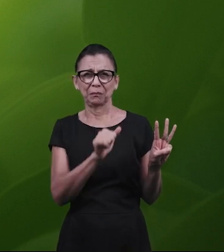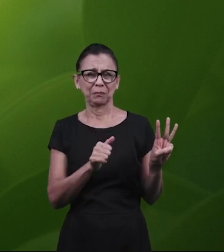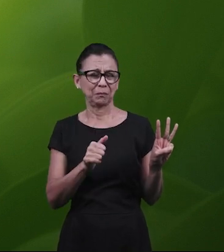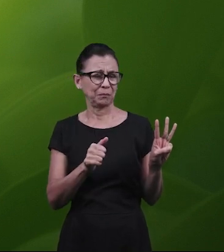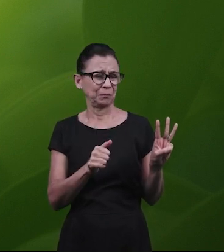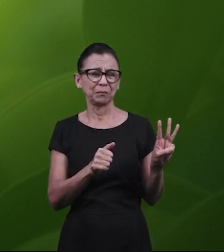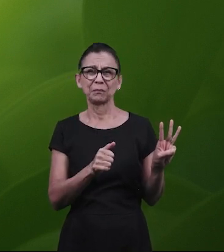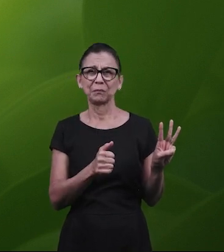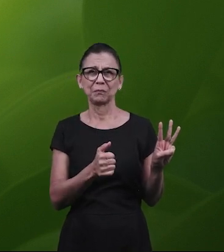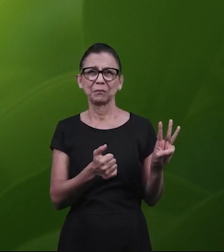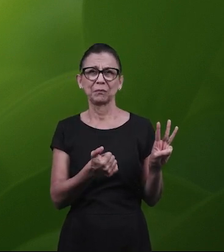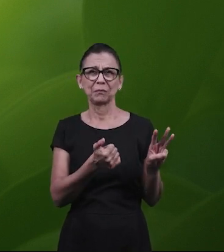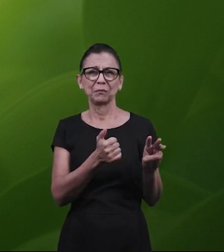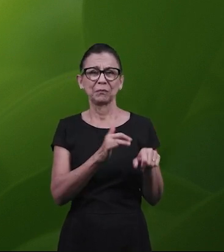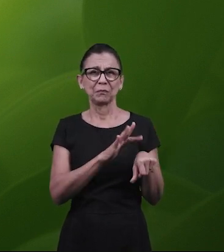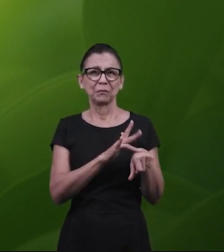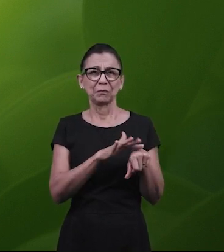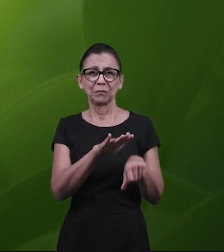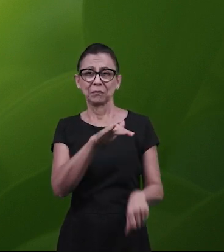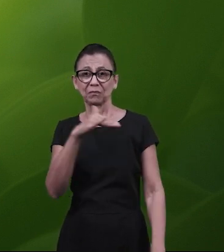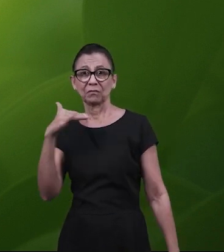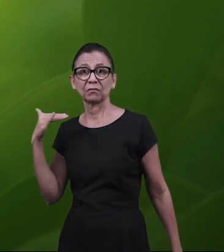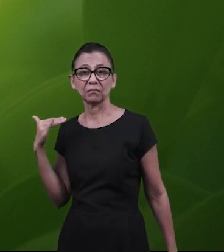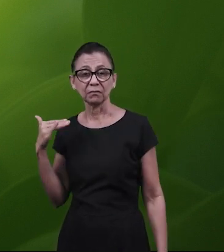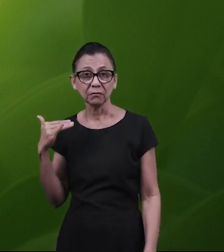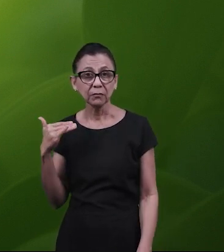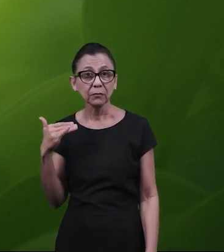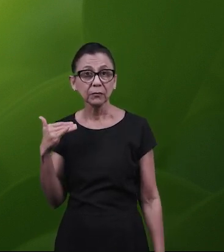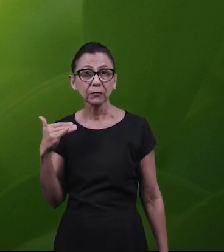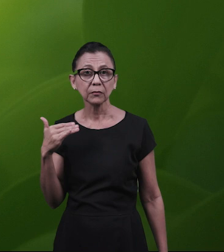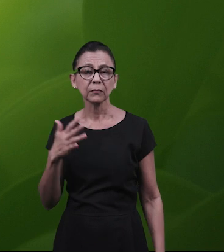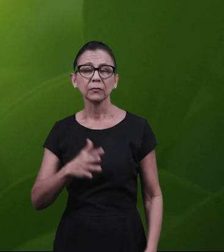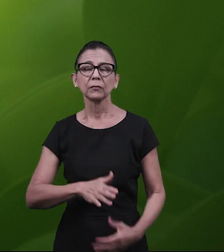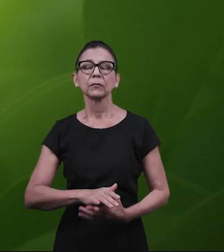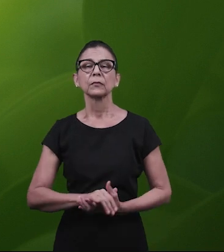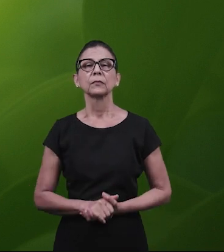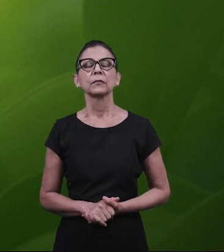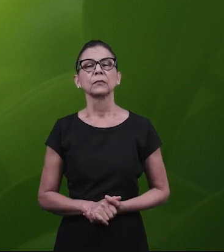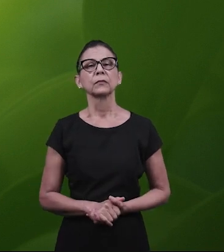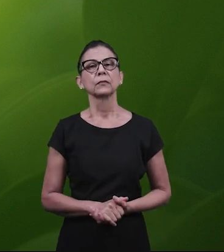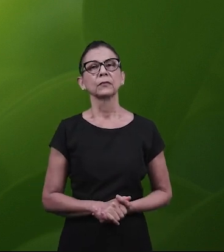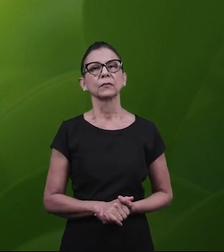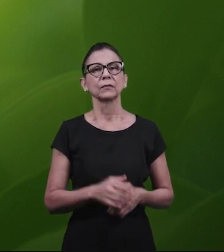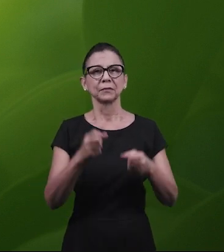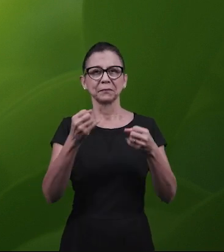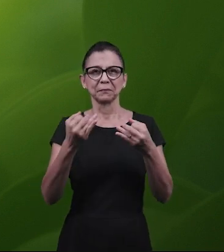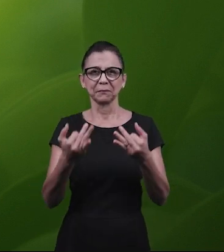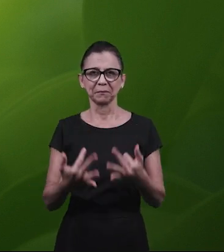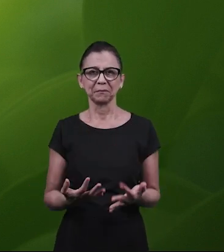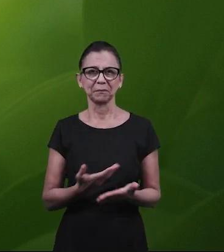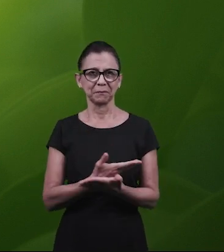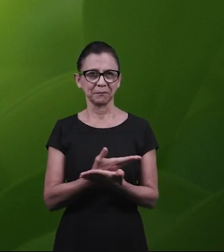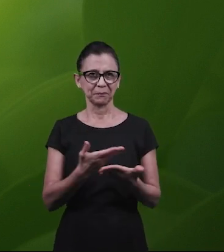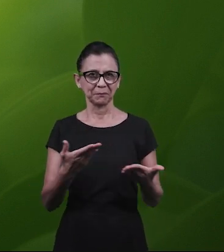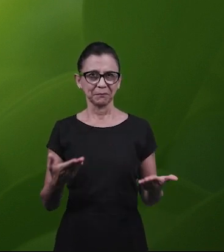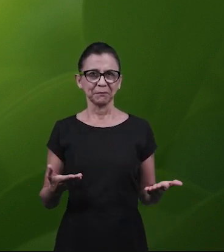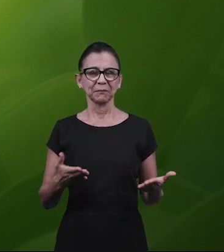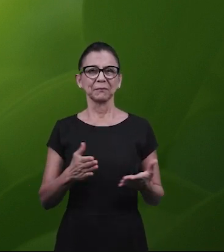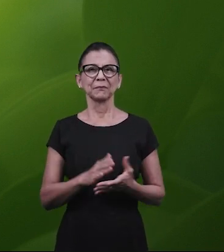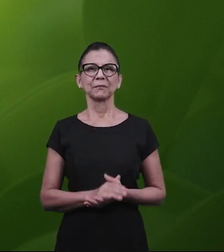nourrit pas, il apporte la mort. Donc, nous voulons laisser ces informations aux frères.